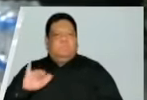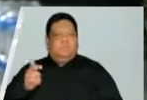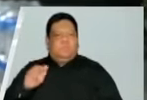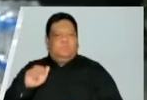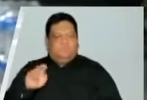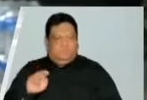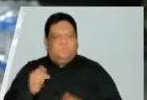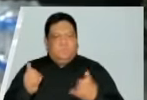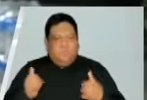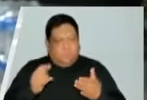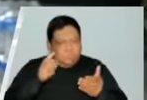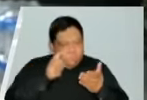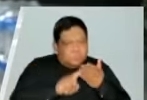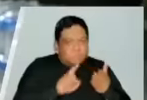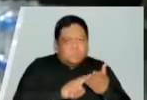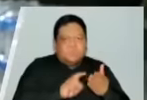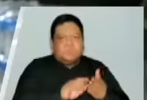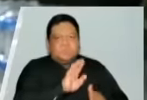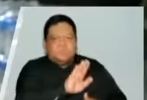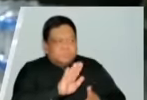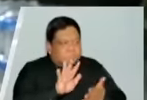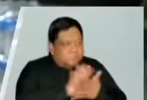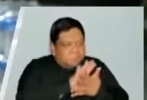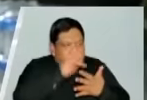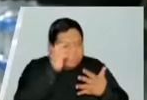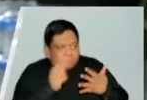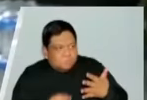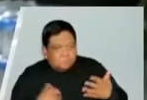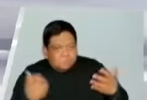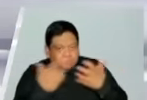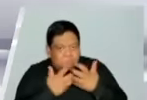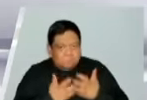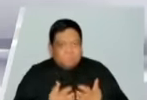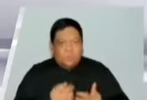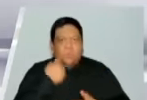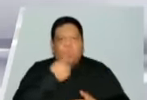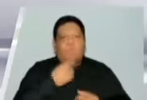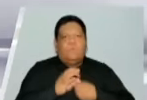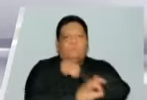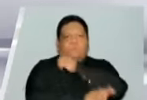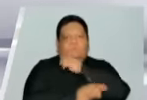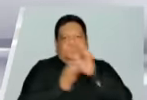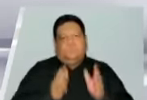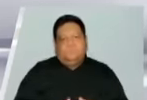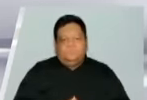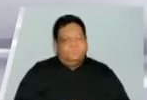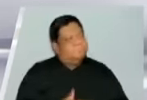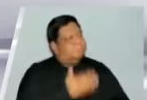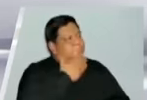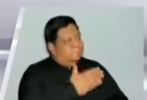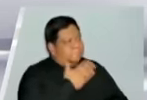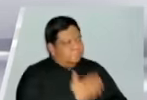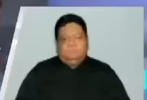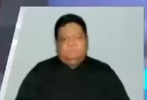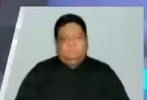mga immigration papers ng mga POGO workers na nasa loob. Mel. Maraming salamat sa iyo, June